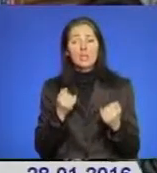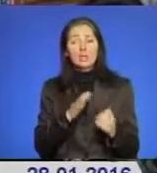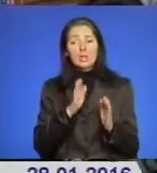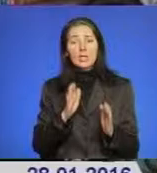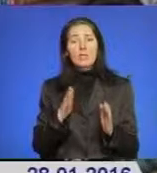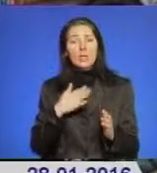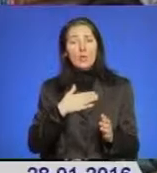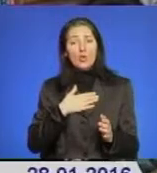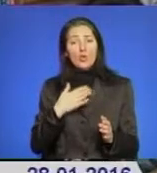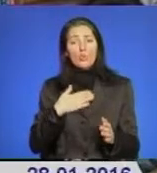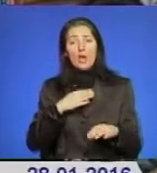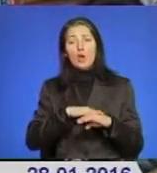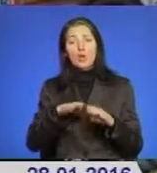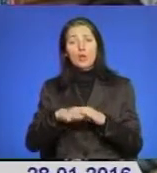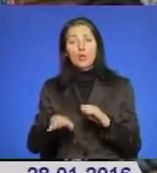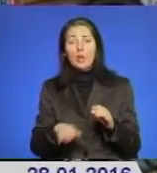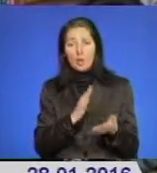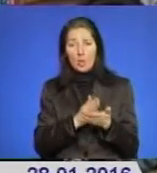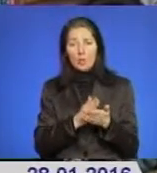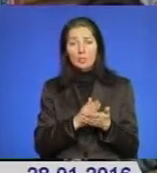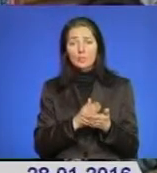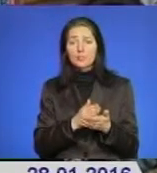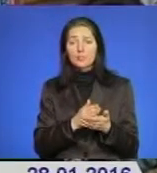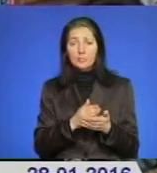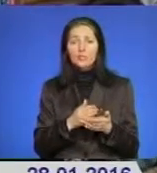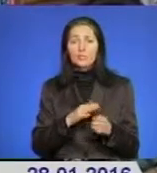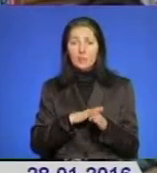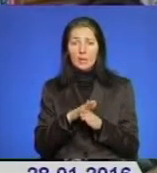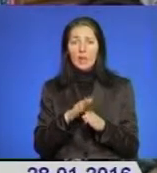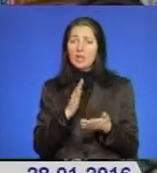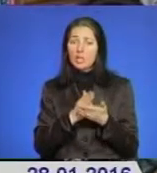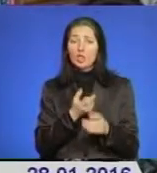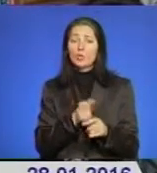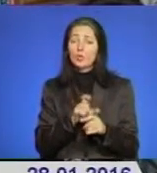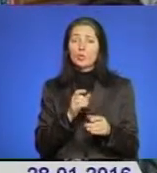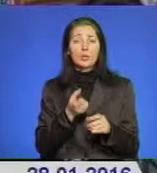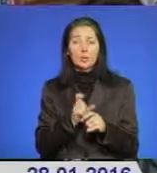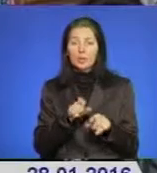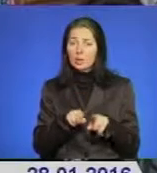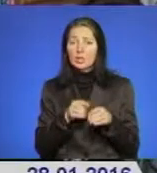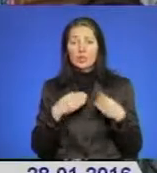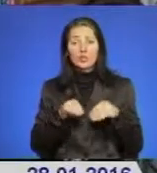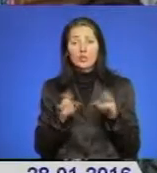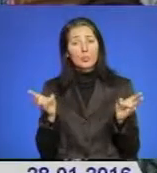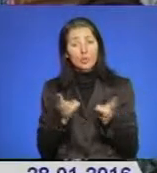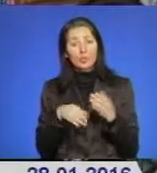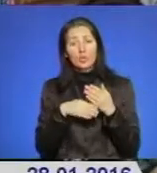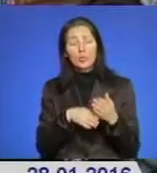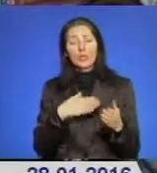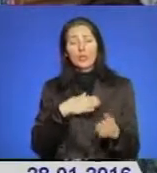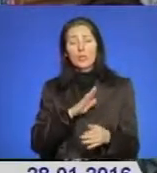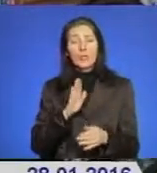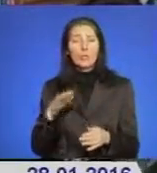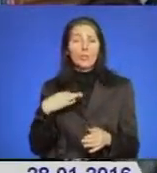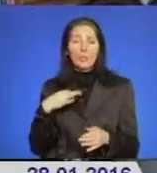мою. Я руки-ноги маю, я собі справлюся. Але є дуже-дуже у нас такі сім'ї, що потребують допомоги, щоб ми не були байдужими. І